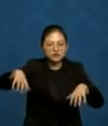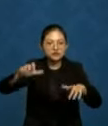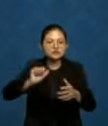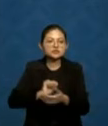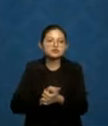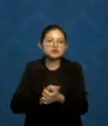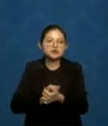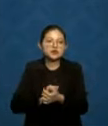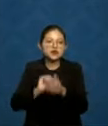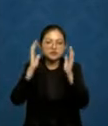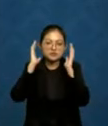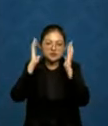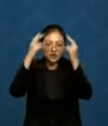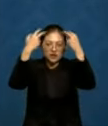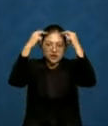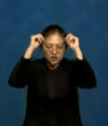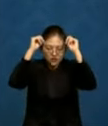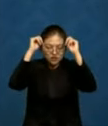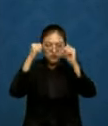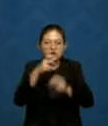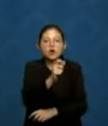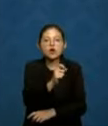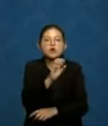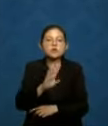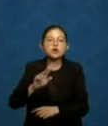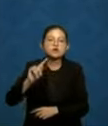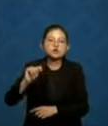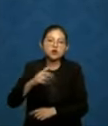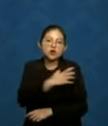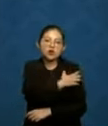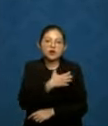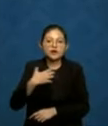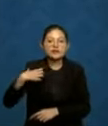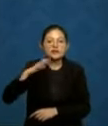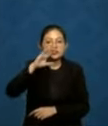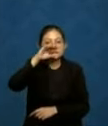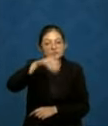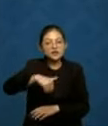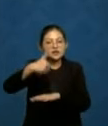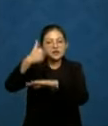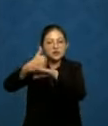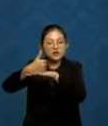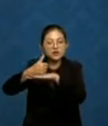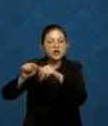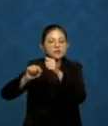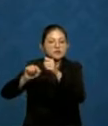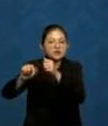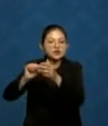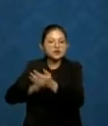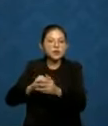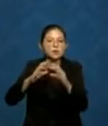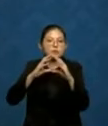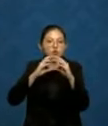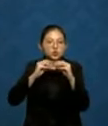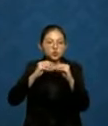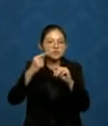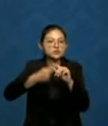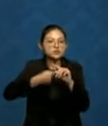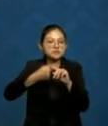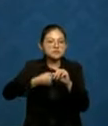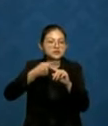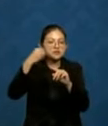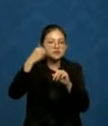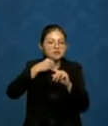ท่านนายกอบตเทศบาลหรือท่านนายอำเภอเวลาประชุมประจำเดือนนี่นายอำเภอเค